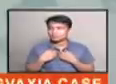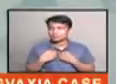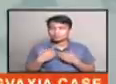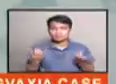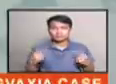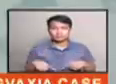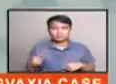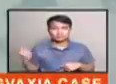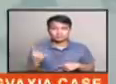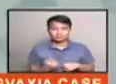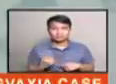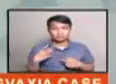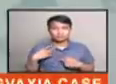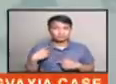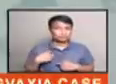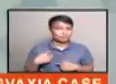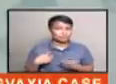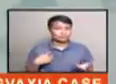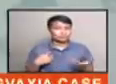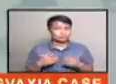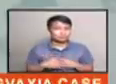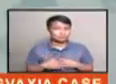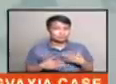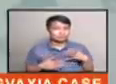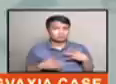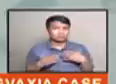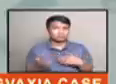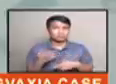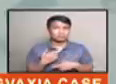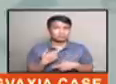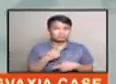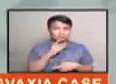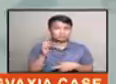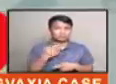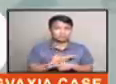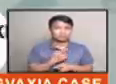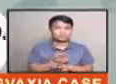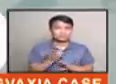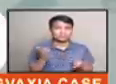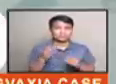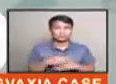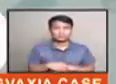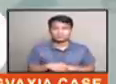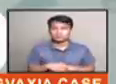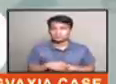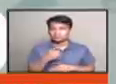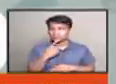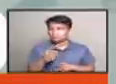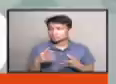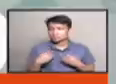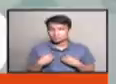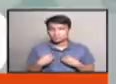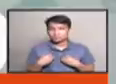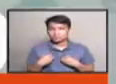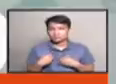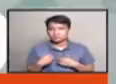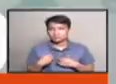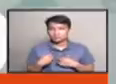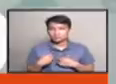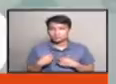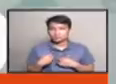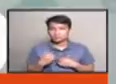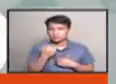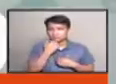gagawin natin? Sabi niya, oh, sige ka, papaayos ko na lang. Eh, inamin din naman po niya sa sarili niya